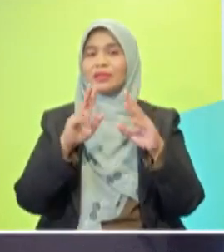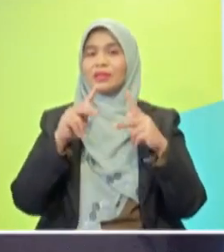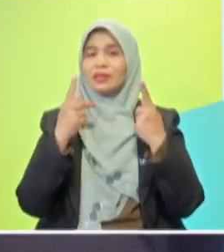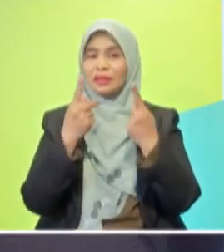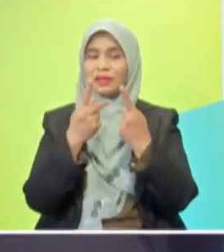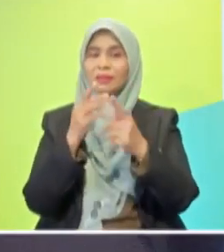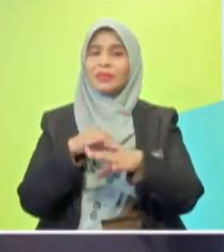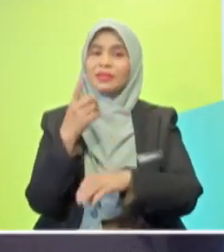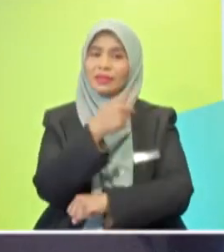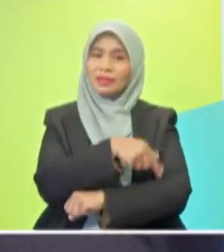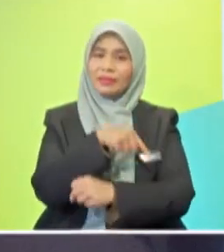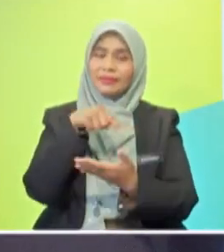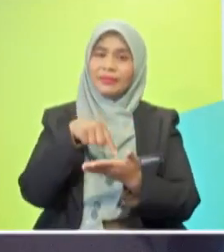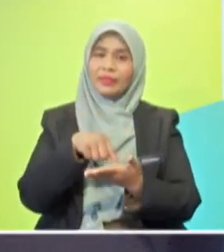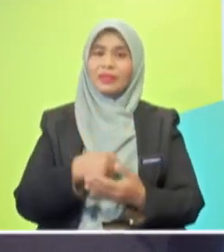ini,